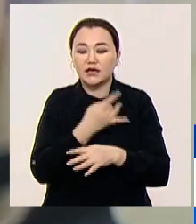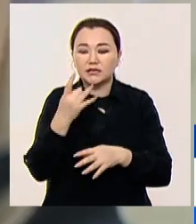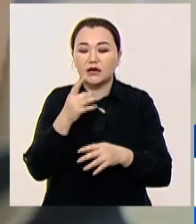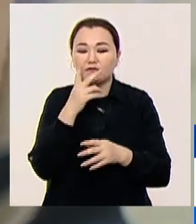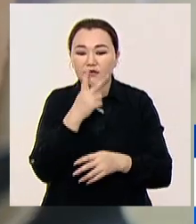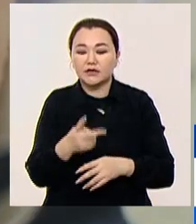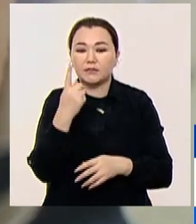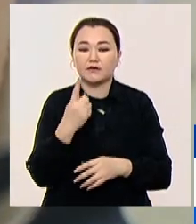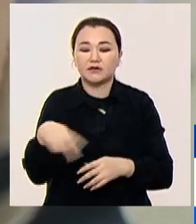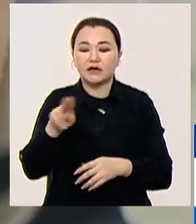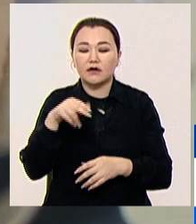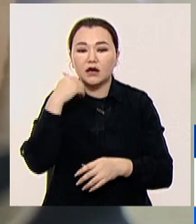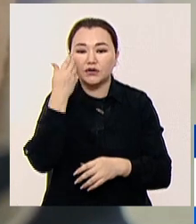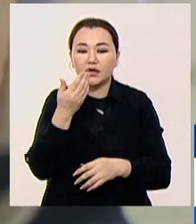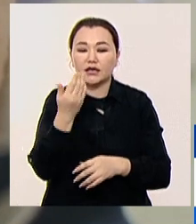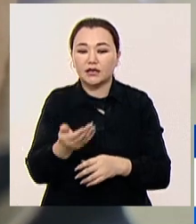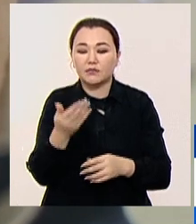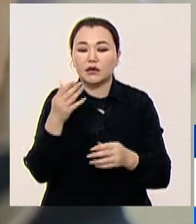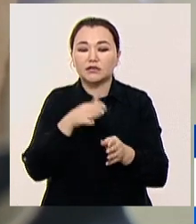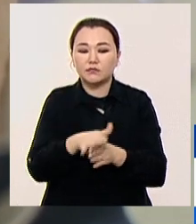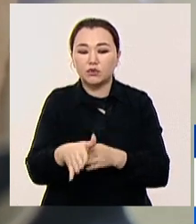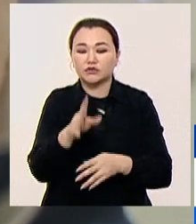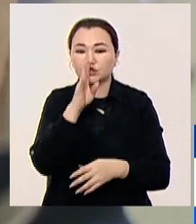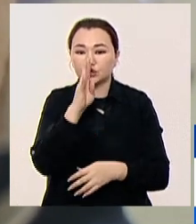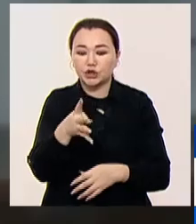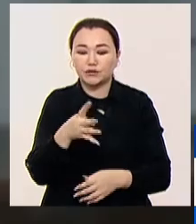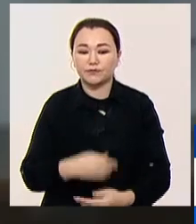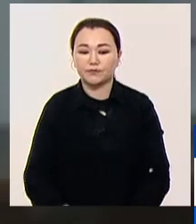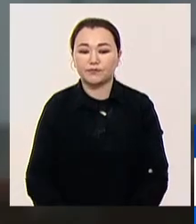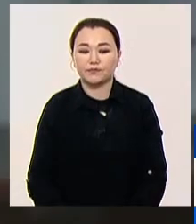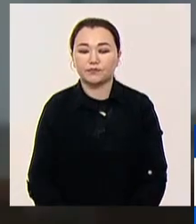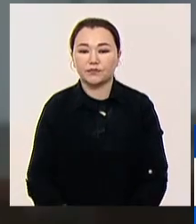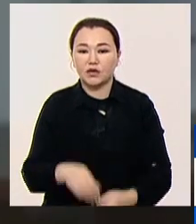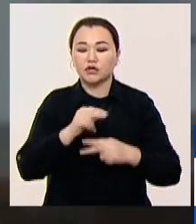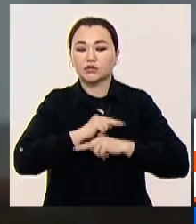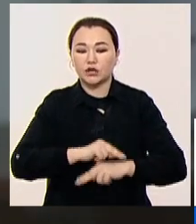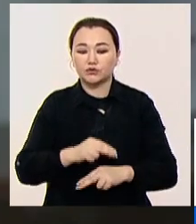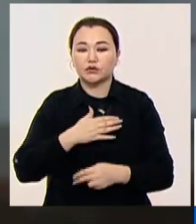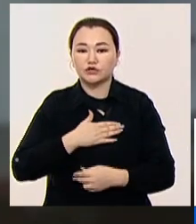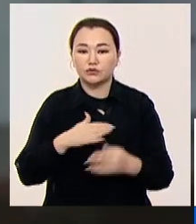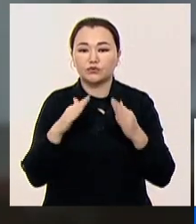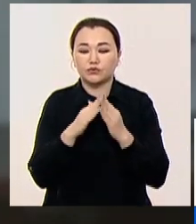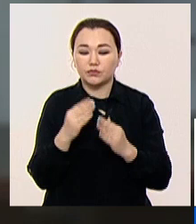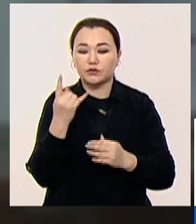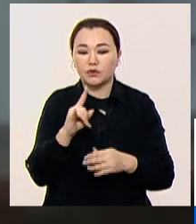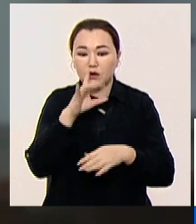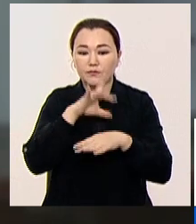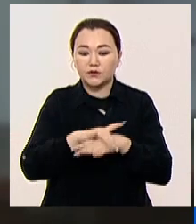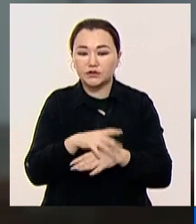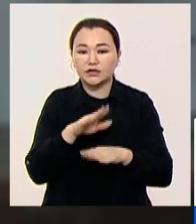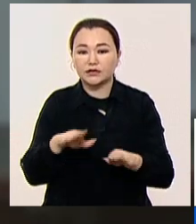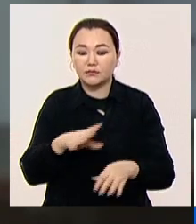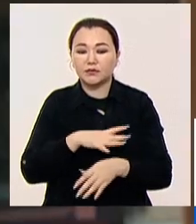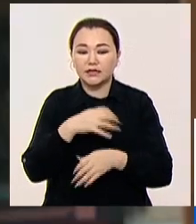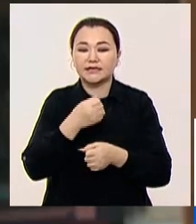видели 1 декабря, когда им как раз исполнилось 4 года. Сотрудники нашего дома ребенка обнаружили, что дети